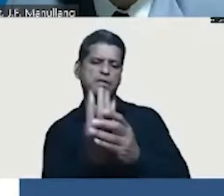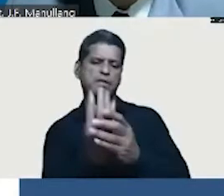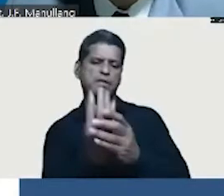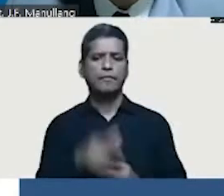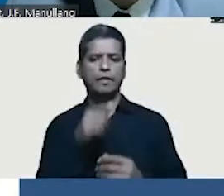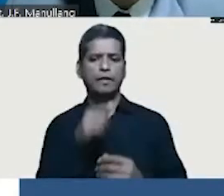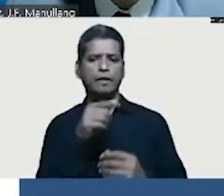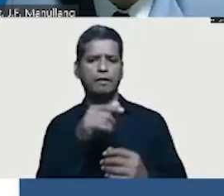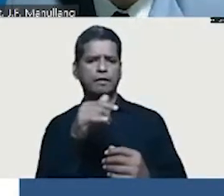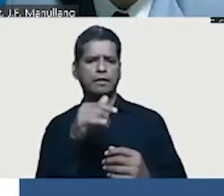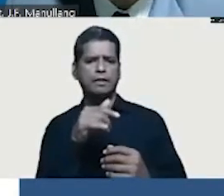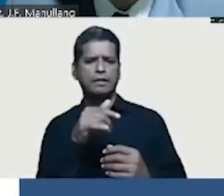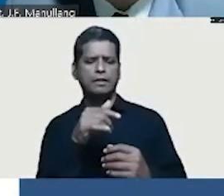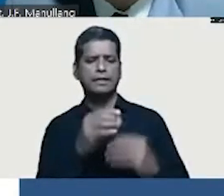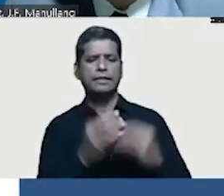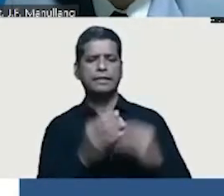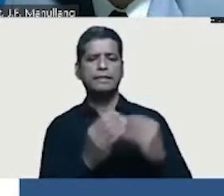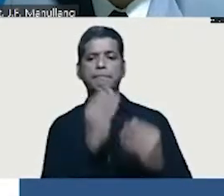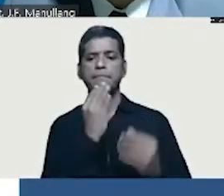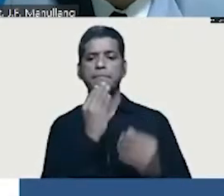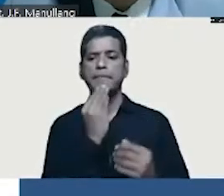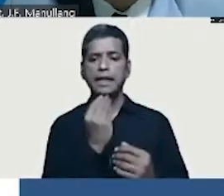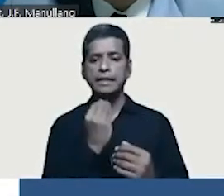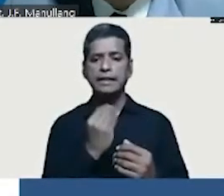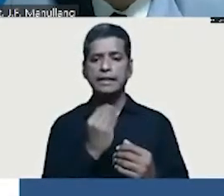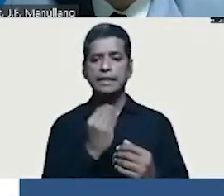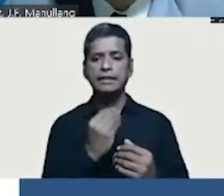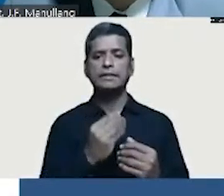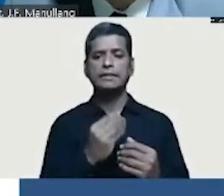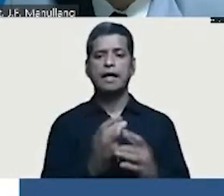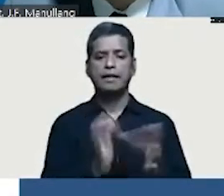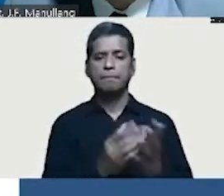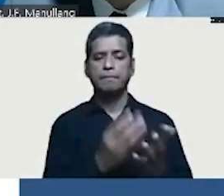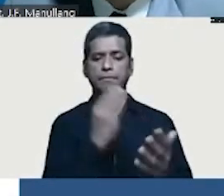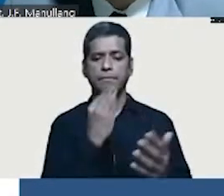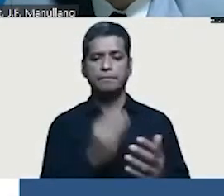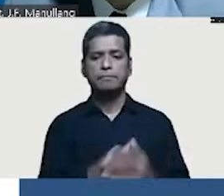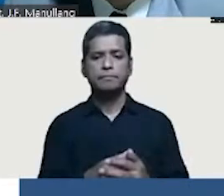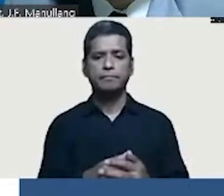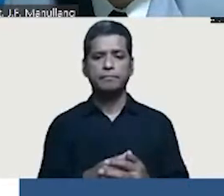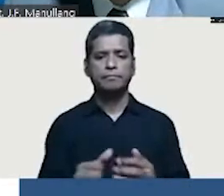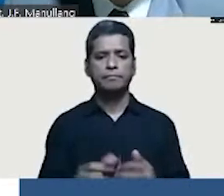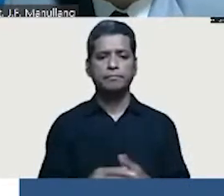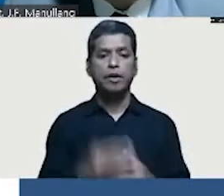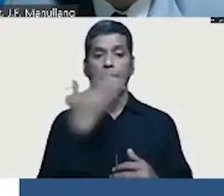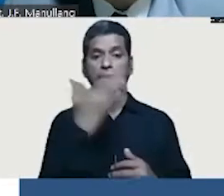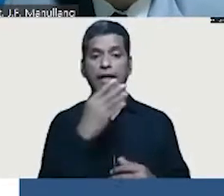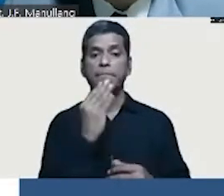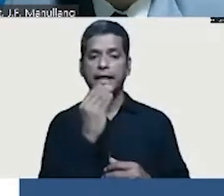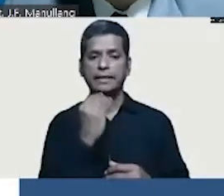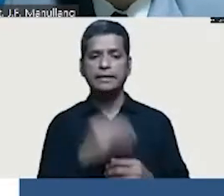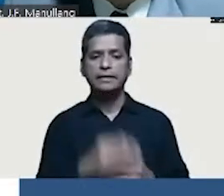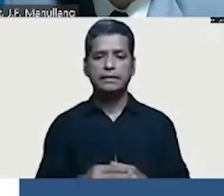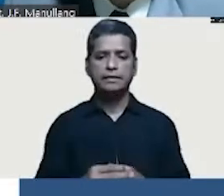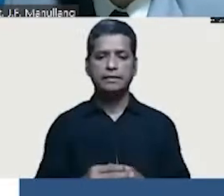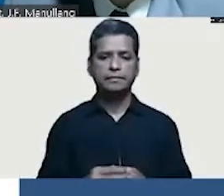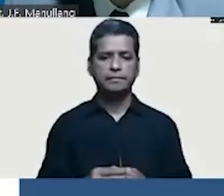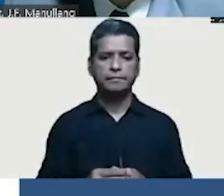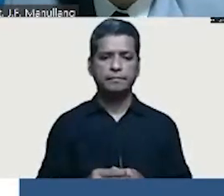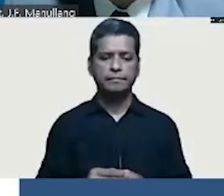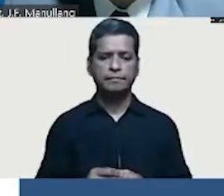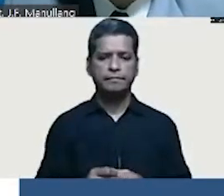kalau sudah lihat dingin terlihat bagian atas Tora dan lucu nah iya